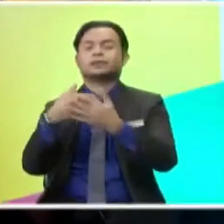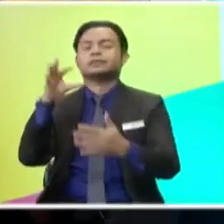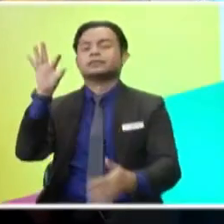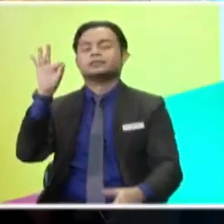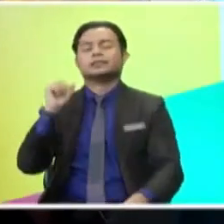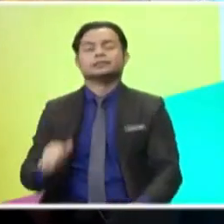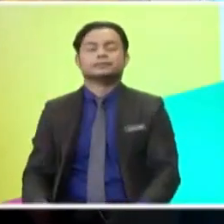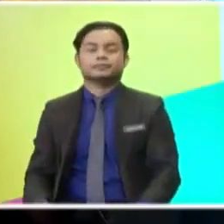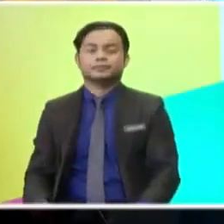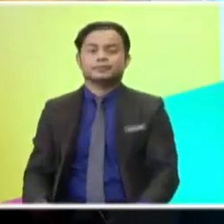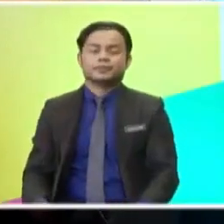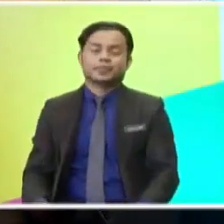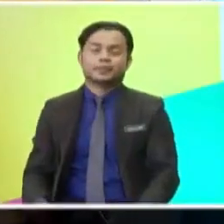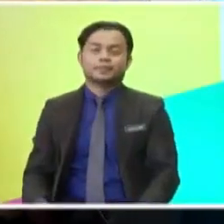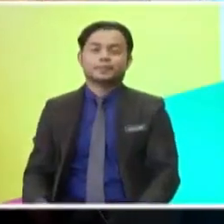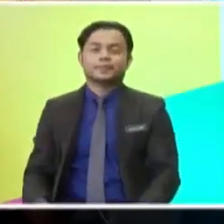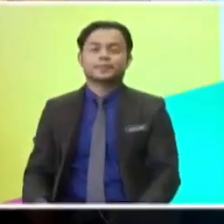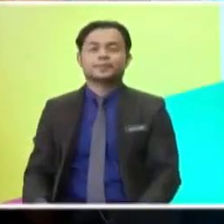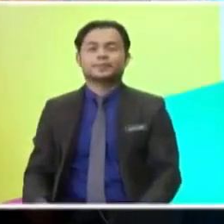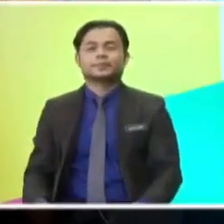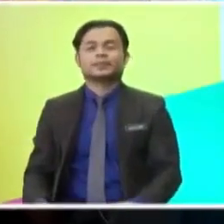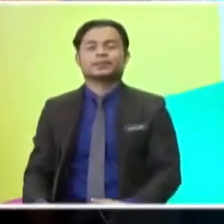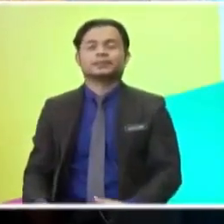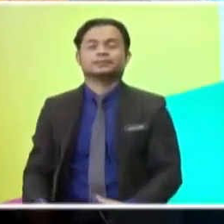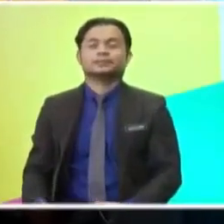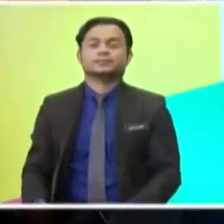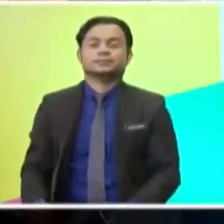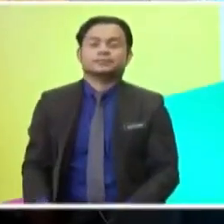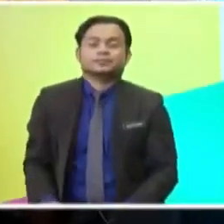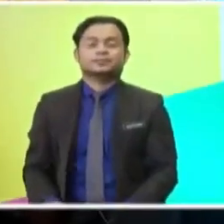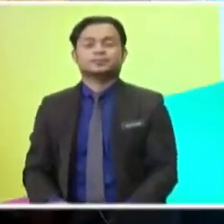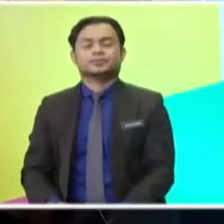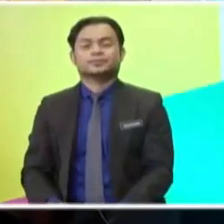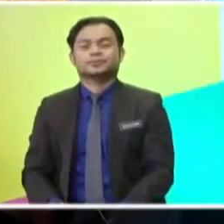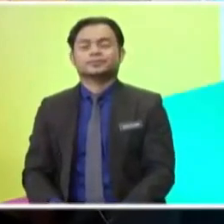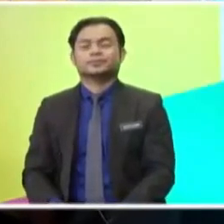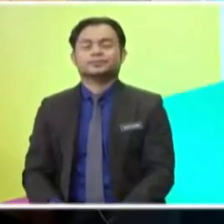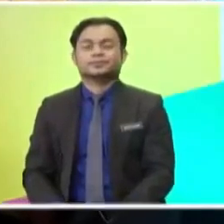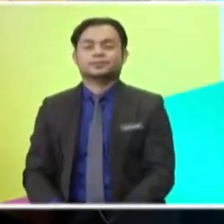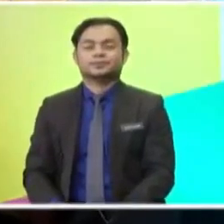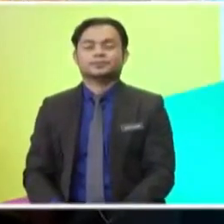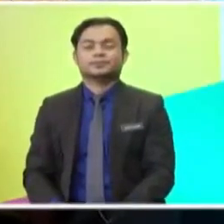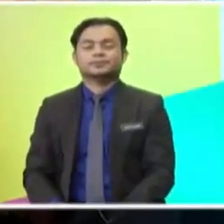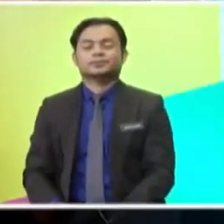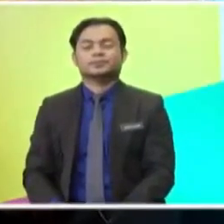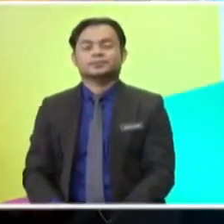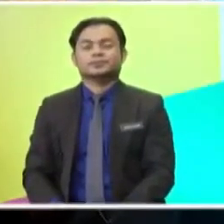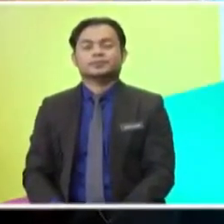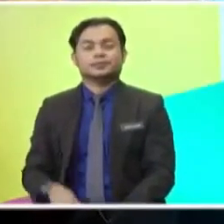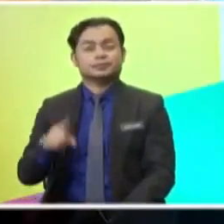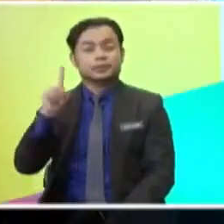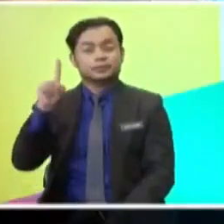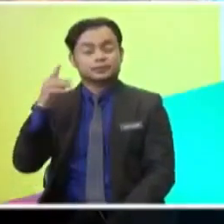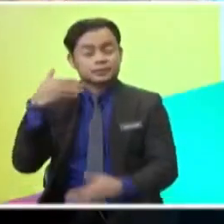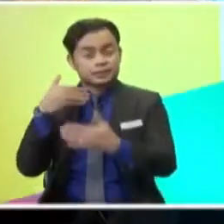tampal, Kak Yu baca boleh? Yang pertama dapat ke 9 ke yang pertama ke 7, Cikgu Zakaria? Yang pertama dengan yang ke 9 dulu. Sehingga ke 9. Baik.